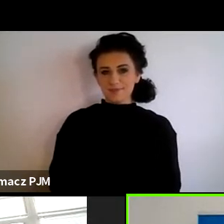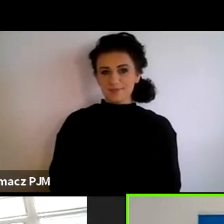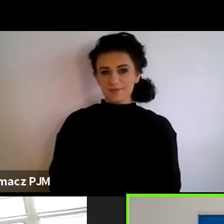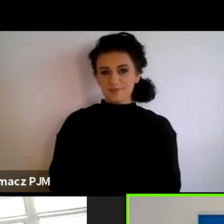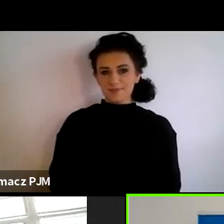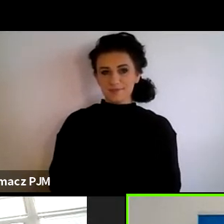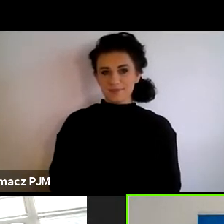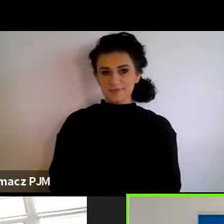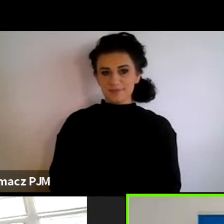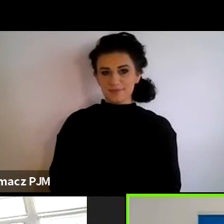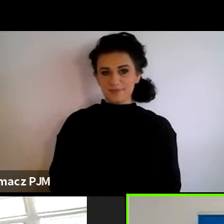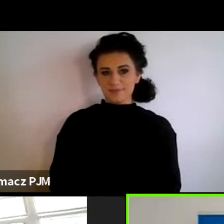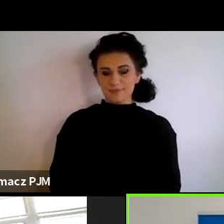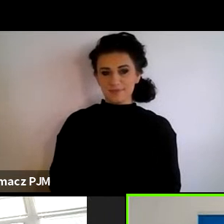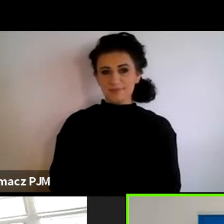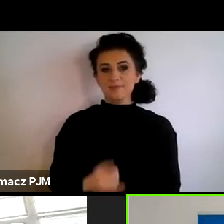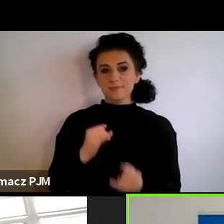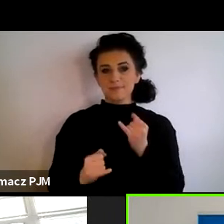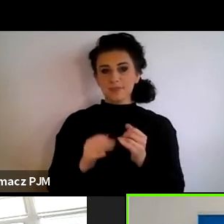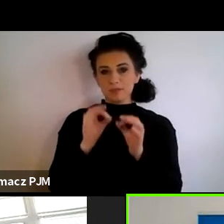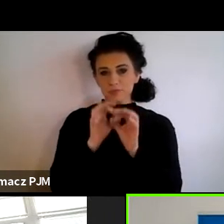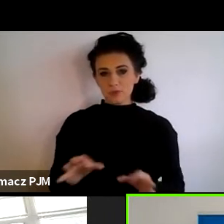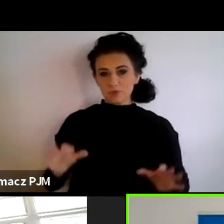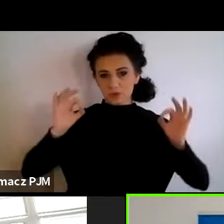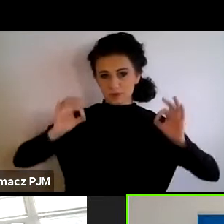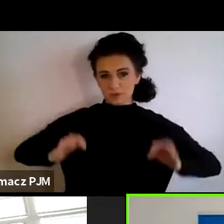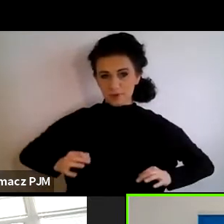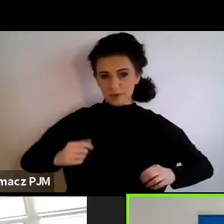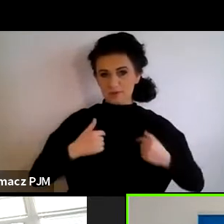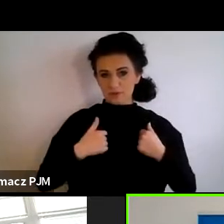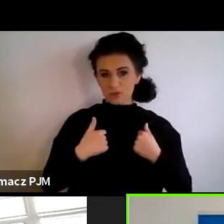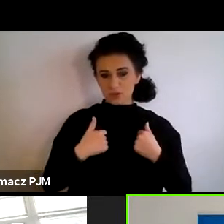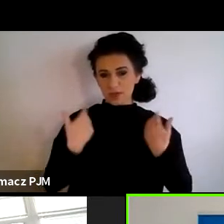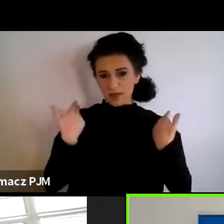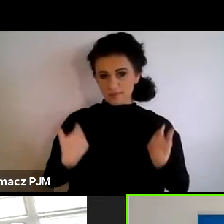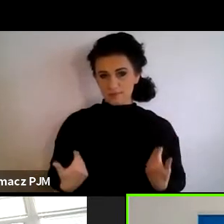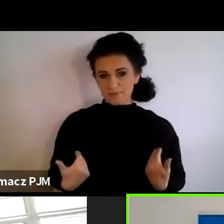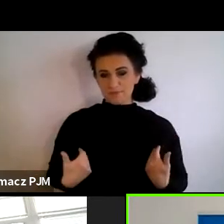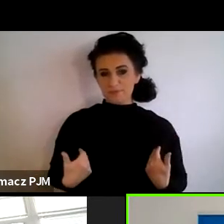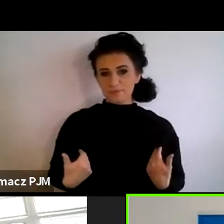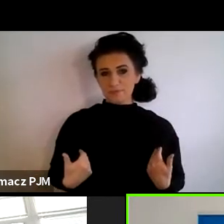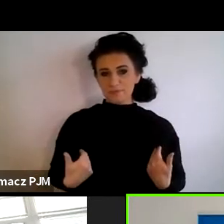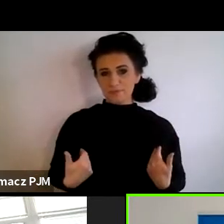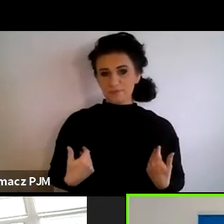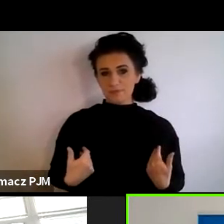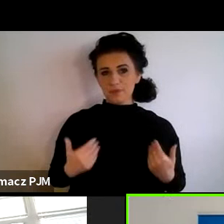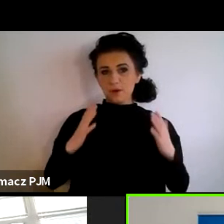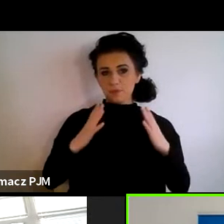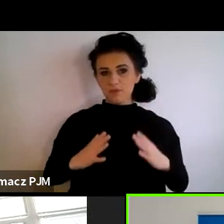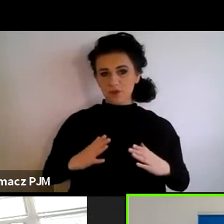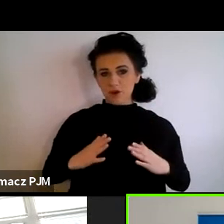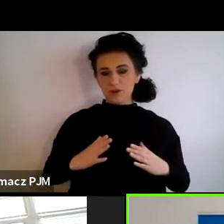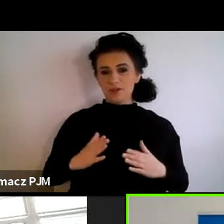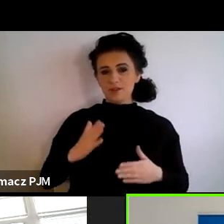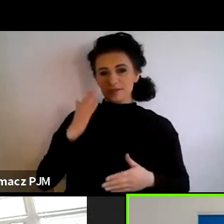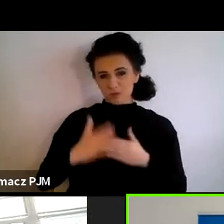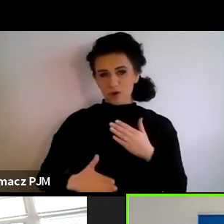W takim razie, jeżeli Państwo pozwolą, to ja zacznę powolutku kończyć dzisiejsze